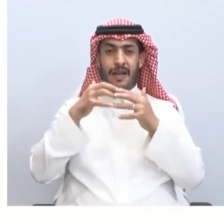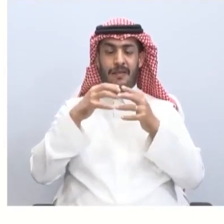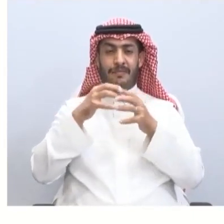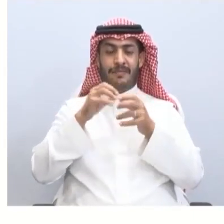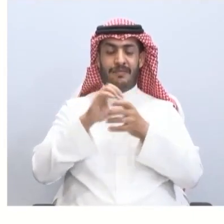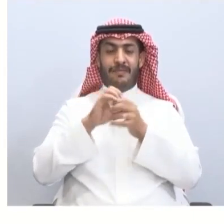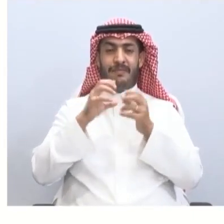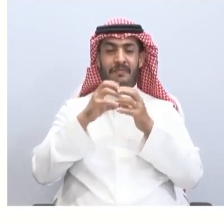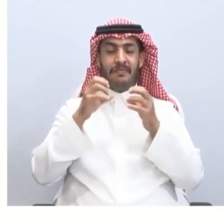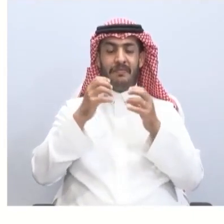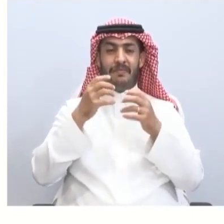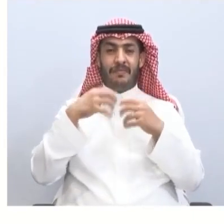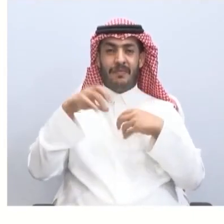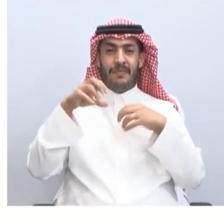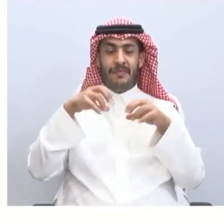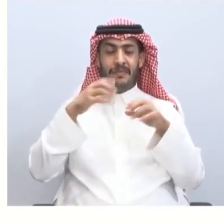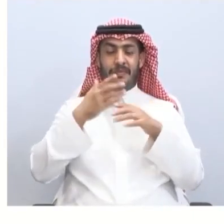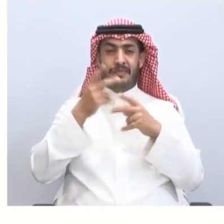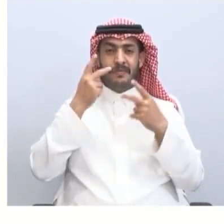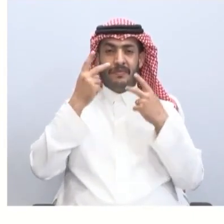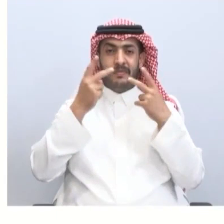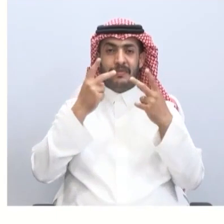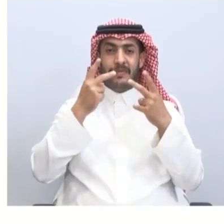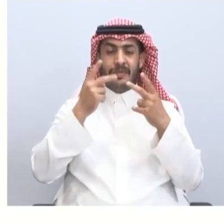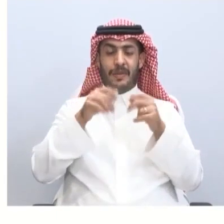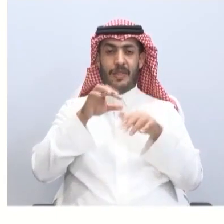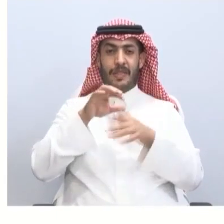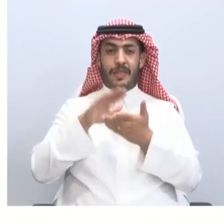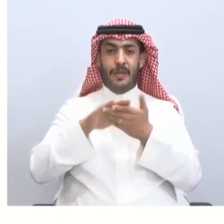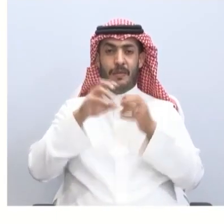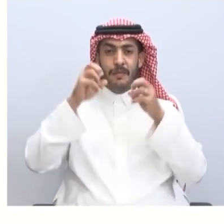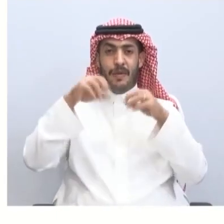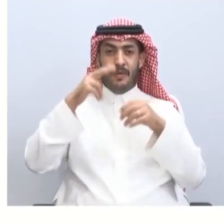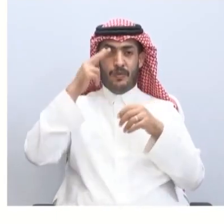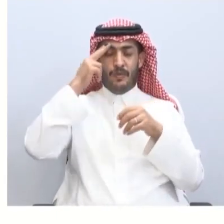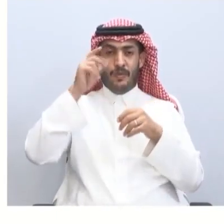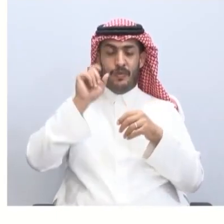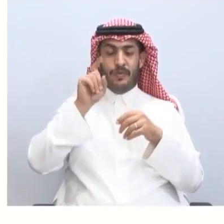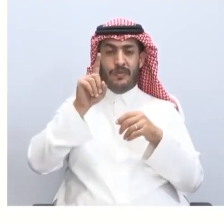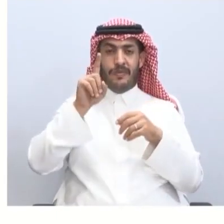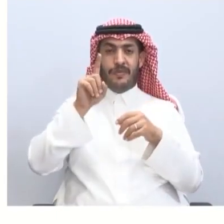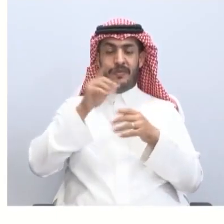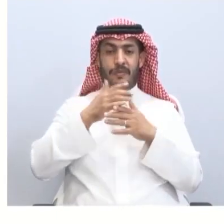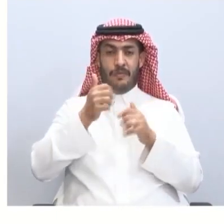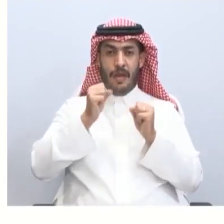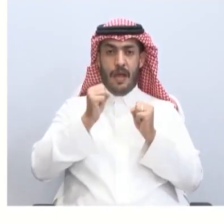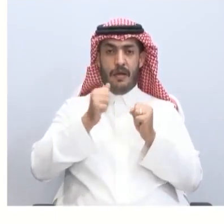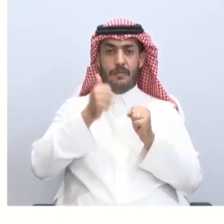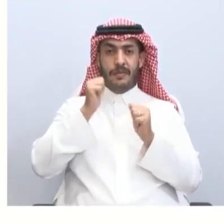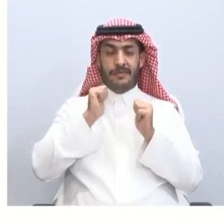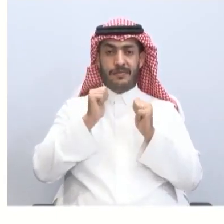اجتماعي حينما شاهدوا هذه الدوله المباركه الدوله السعوديه الاولى بهيبتها